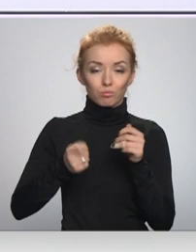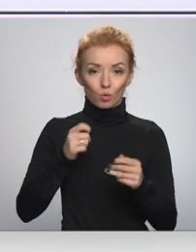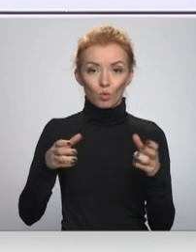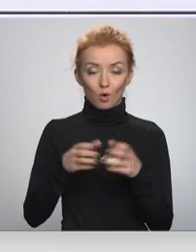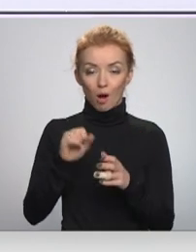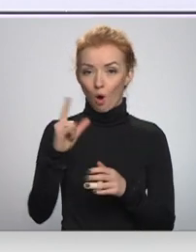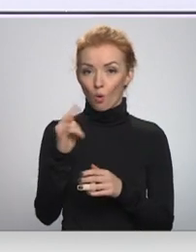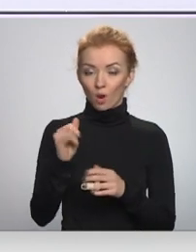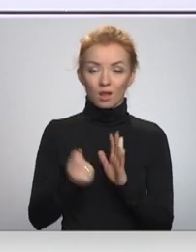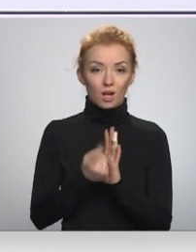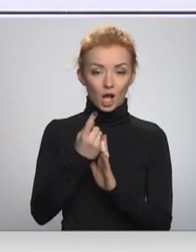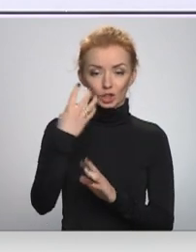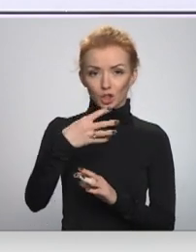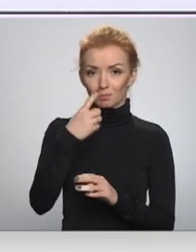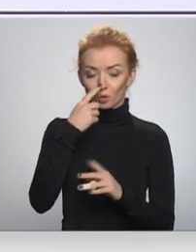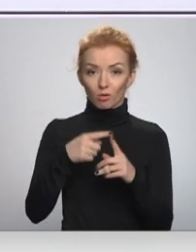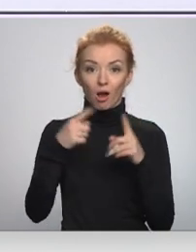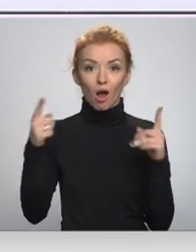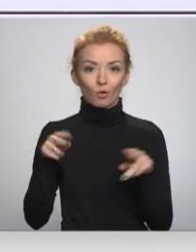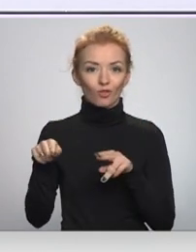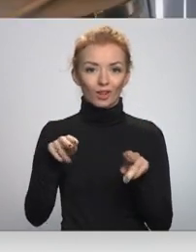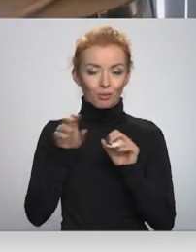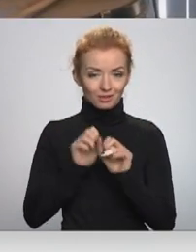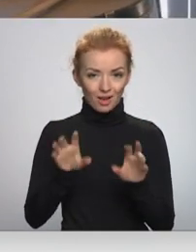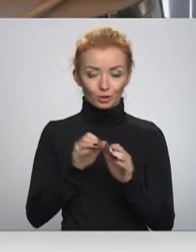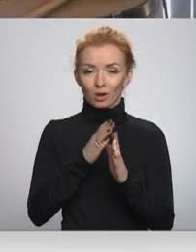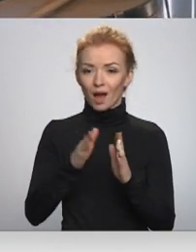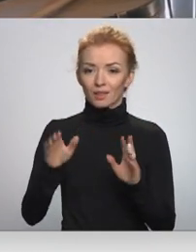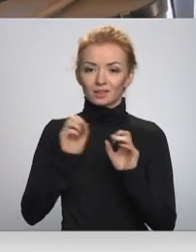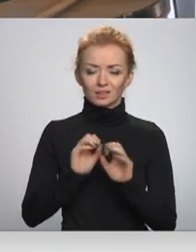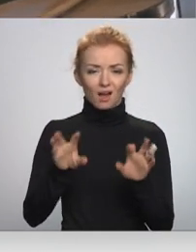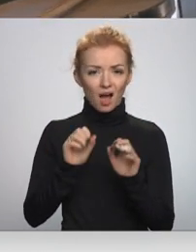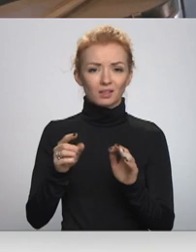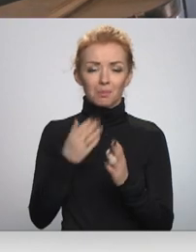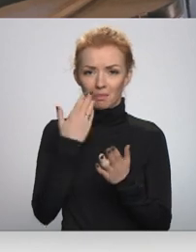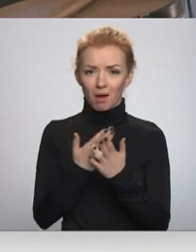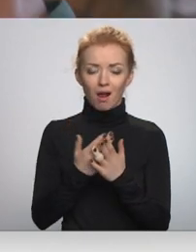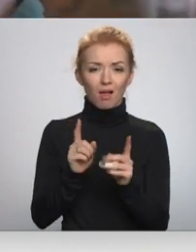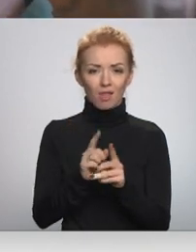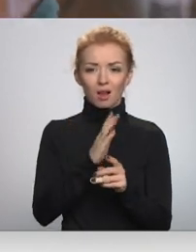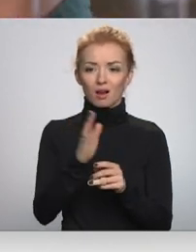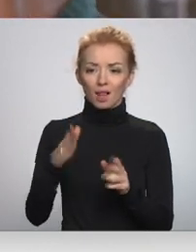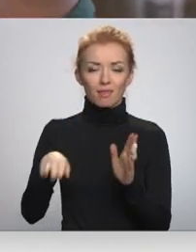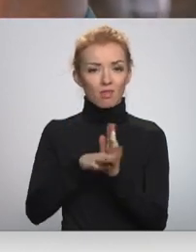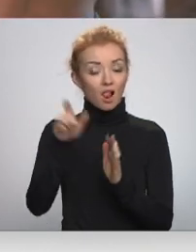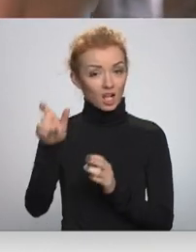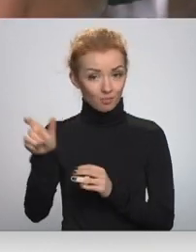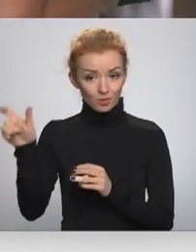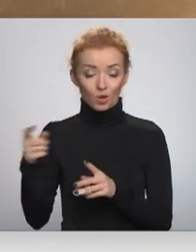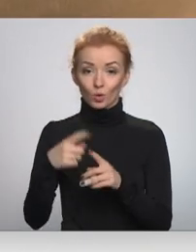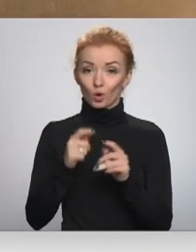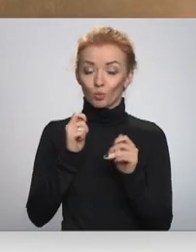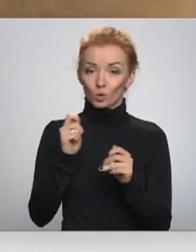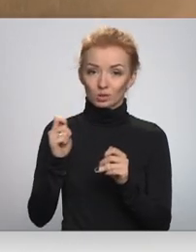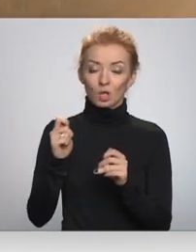vairāk nekā 40 minūtes garu video stāstu. Katrs stāsts savā ziņā raksturo arī ikvienu no Auļu dalībniekiem, un